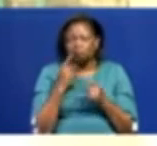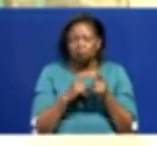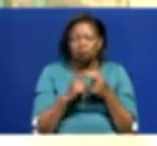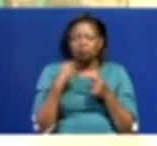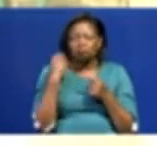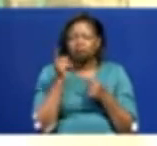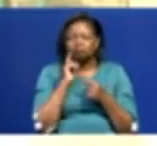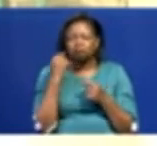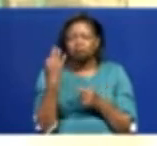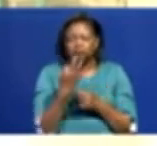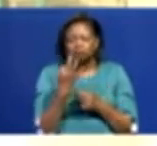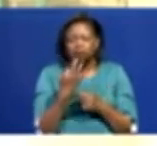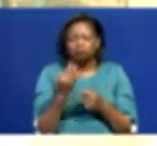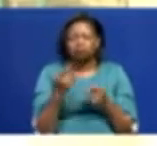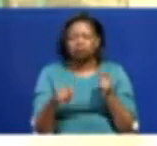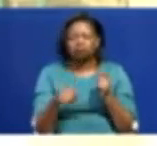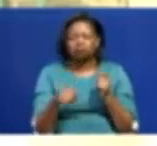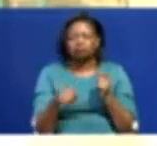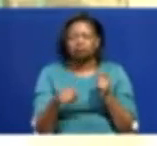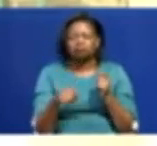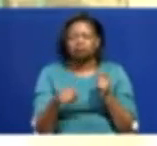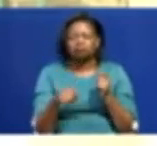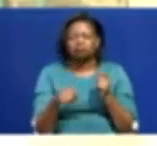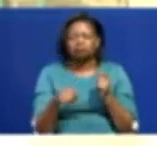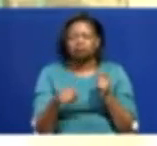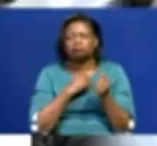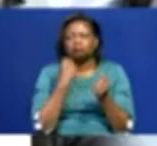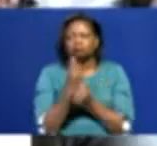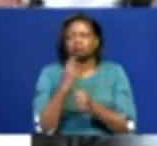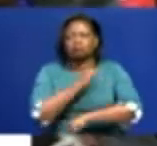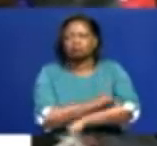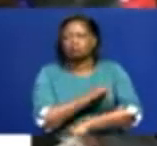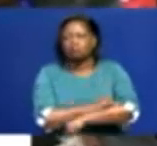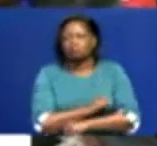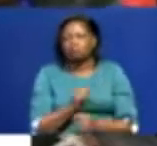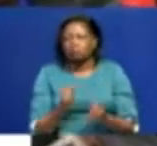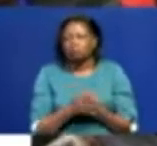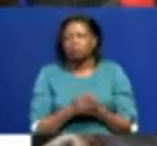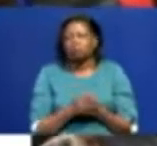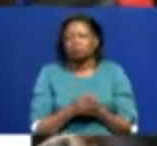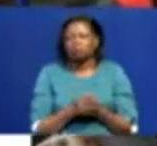On Thursday and Friday, we'll have the secondary schools edition.